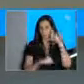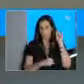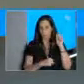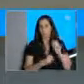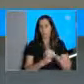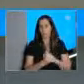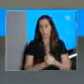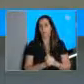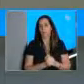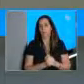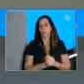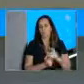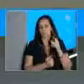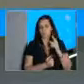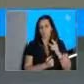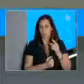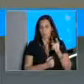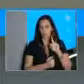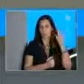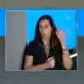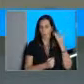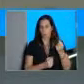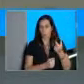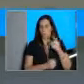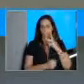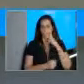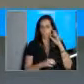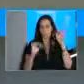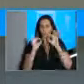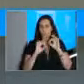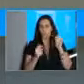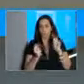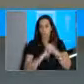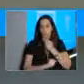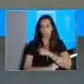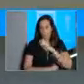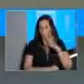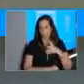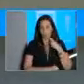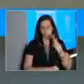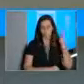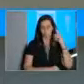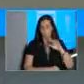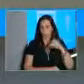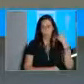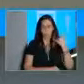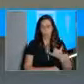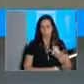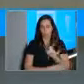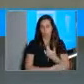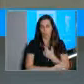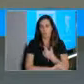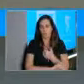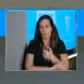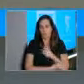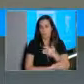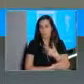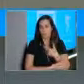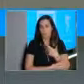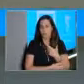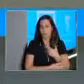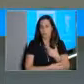אביב. לא היה שם כמעט, לא ראיתי שום הדתה, לא במערכת של השנה שעברה וגם לא במערכת של השנה, אז אני